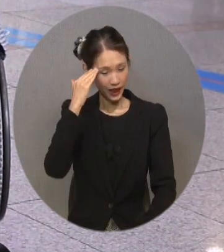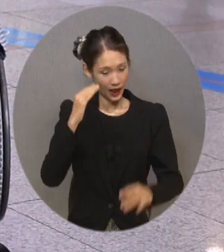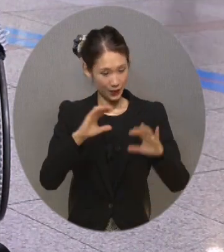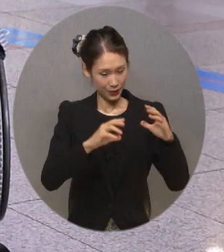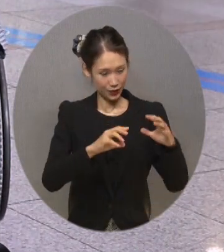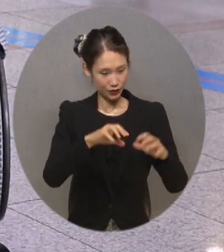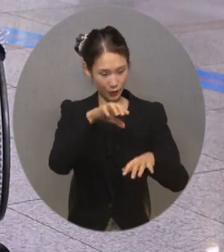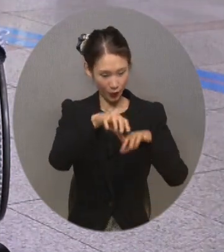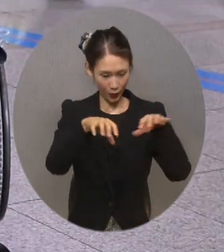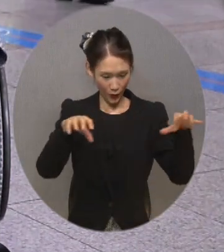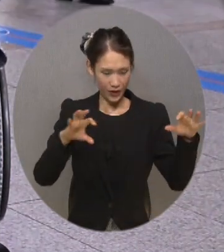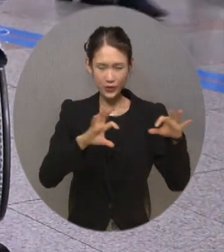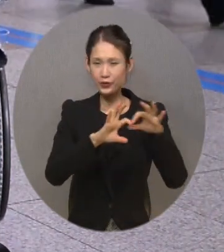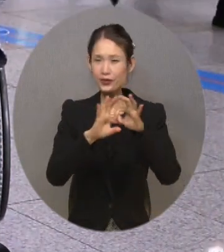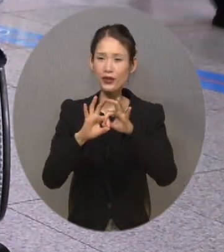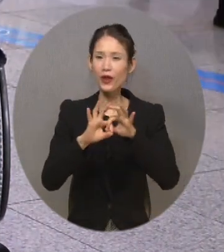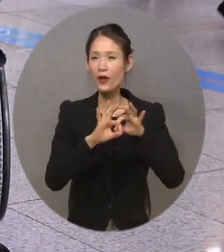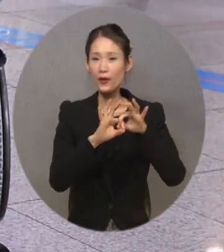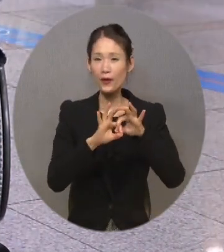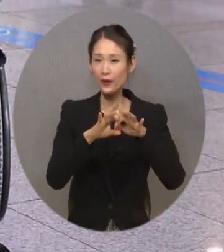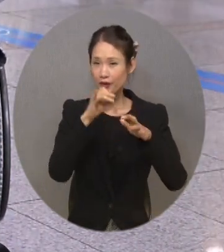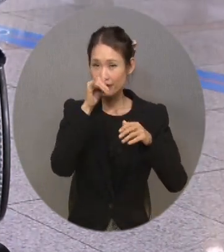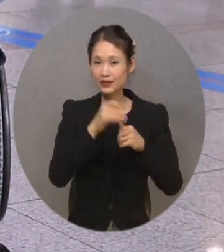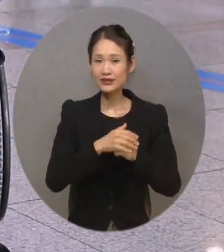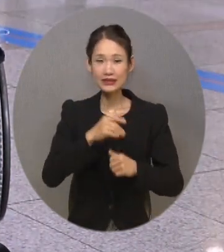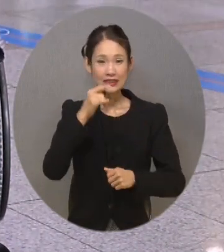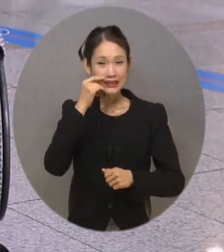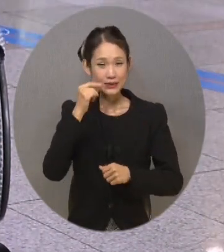있잖아. 일본, 일본도 갈 수 있나?